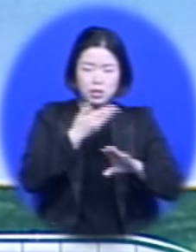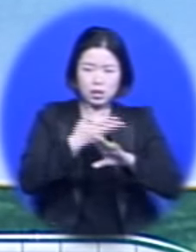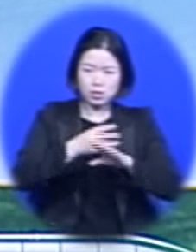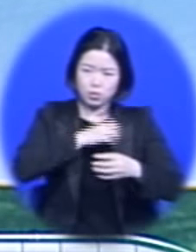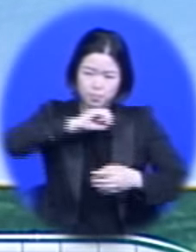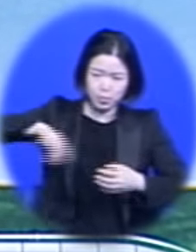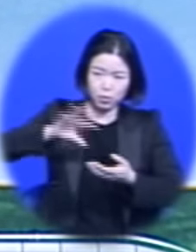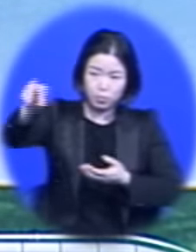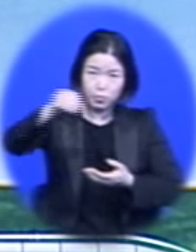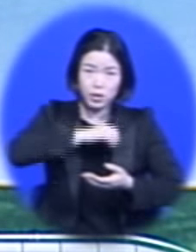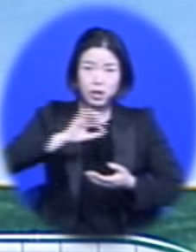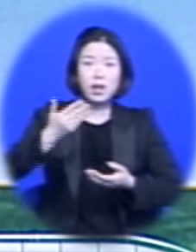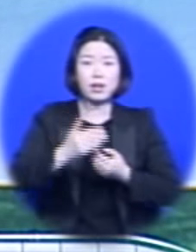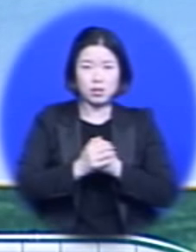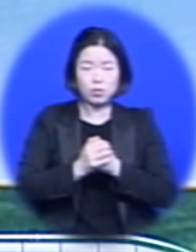됩니다.